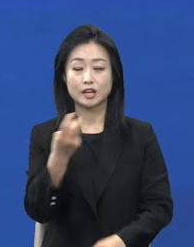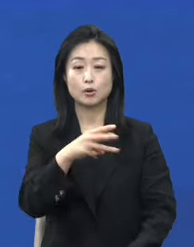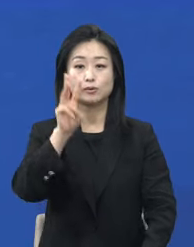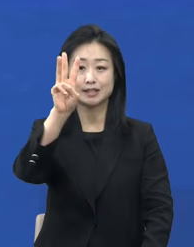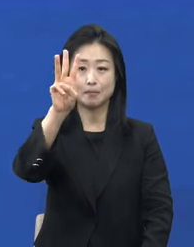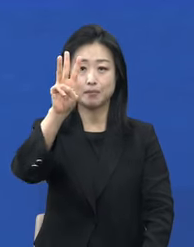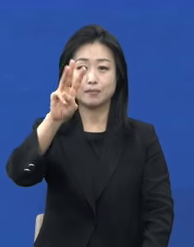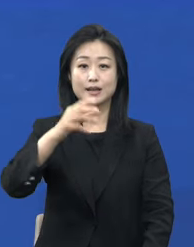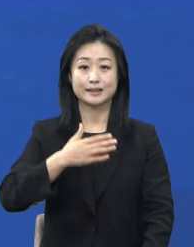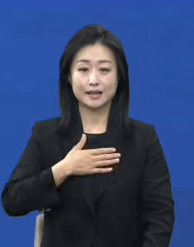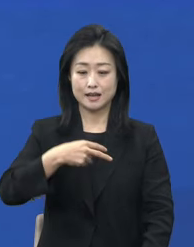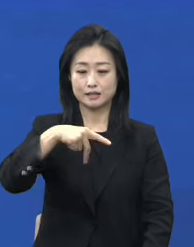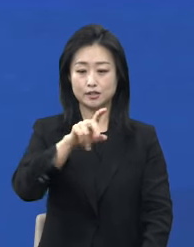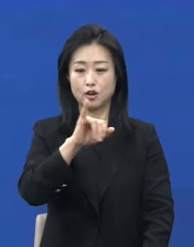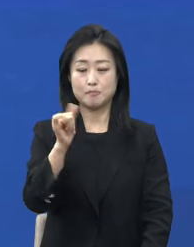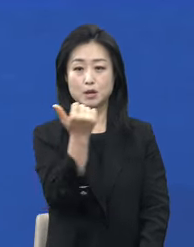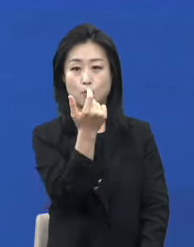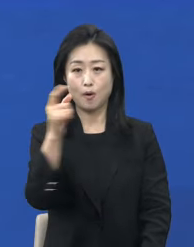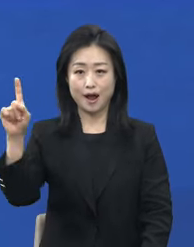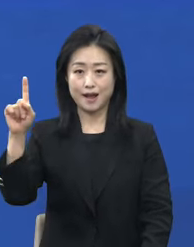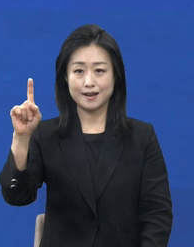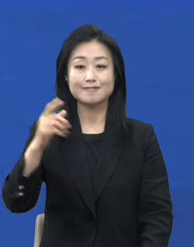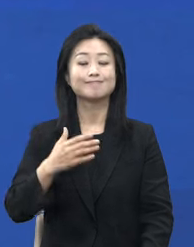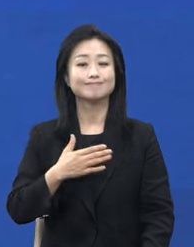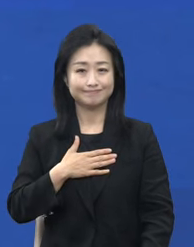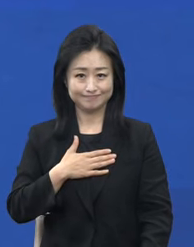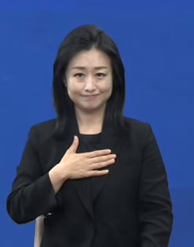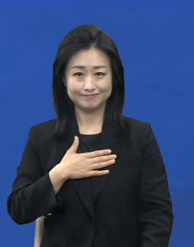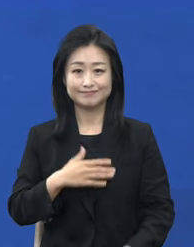3번 저 서미아가 아니겠습니까?